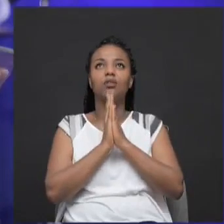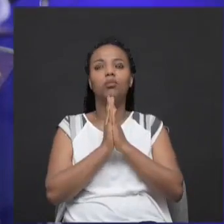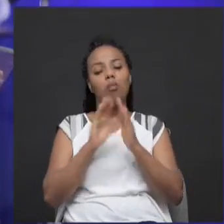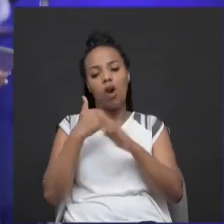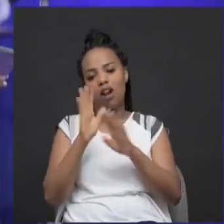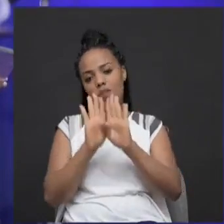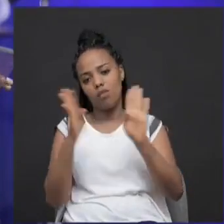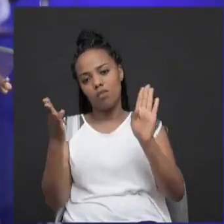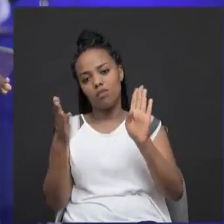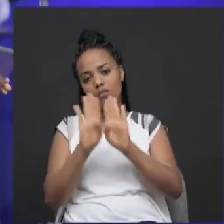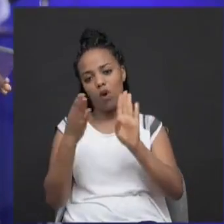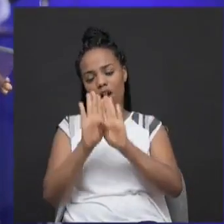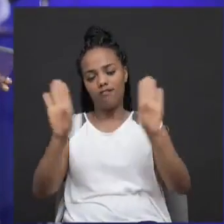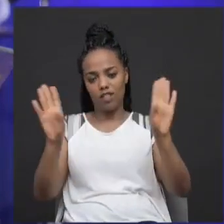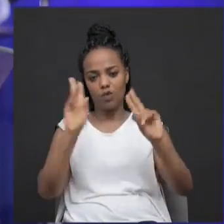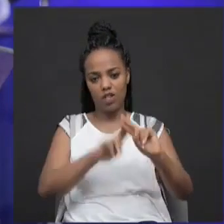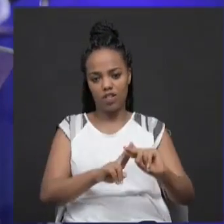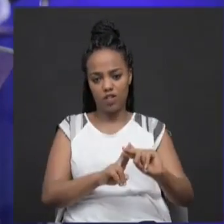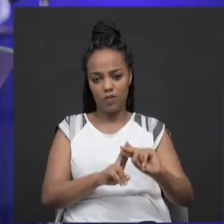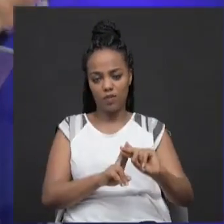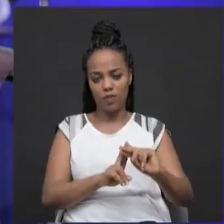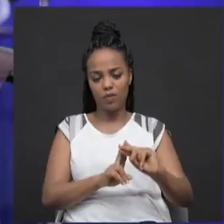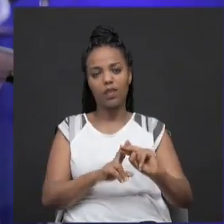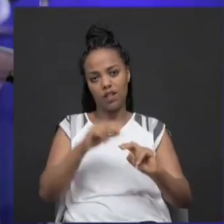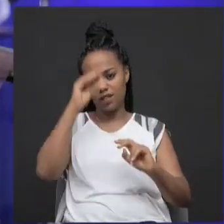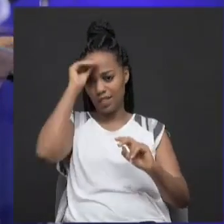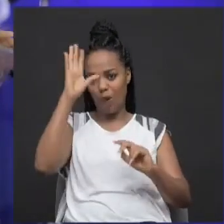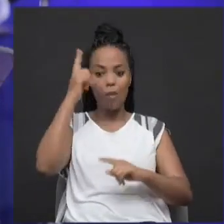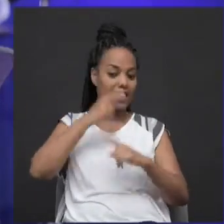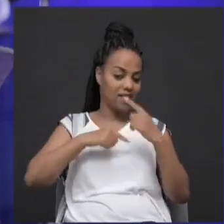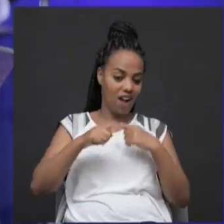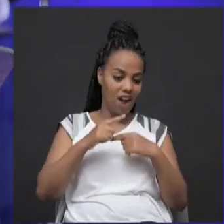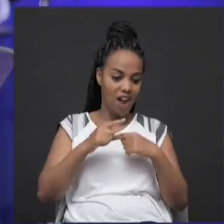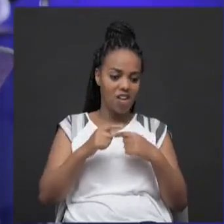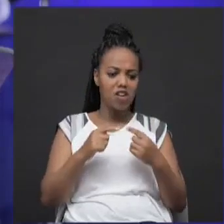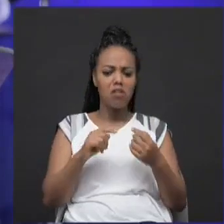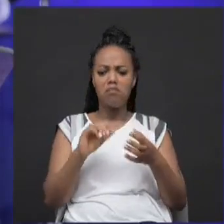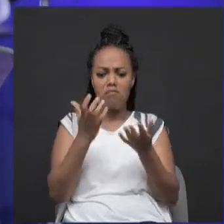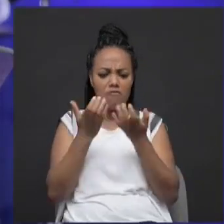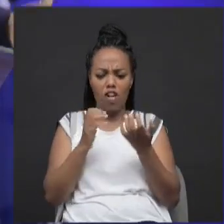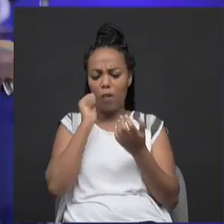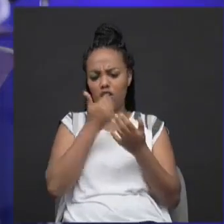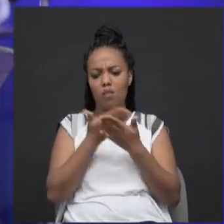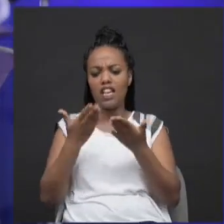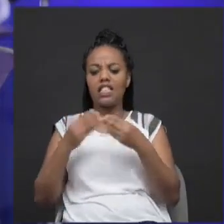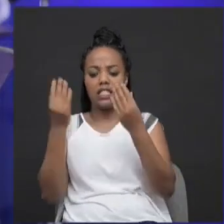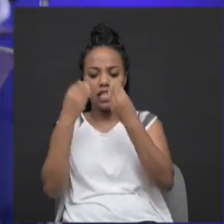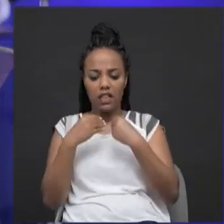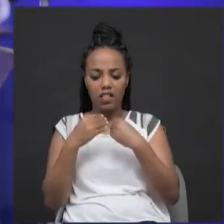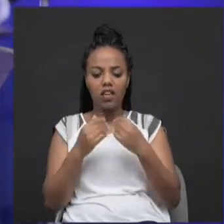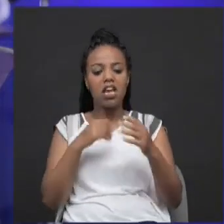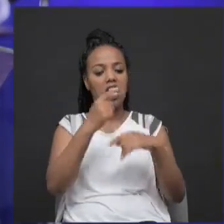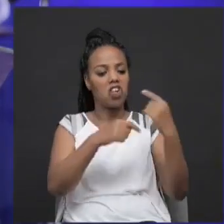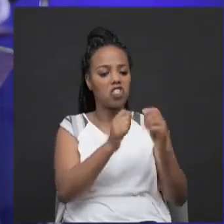ቁጭ አለች ከዛ በኋላ ሰው መጣ የምትፈልገውን ነገር ሰጣት ሄደች